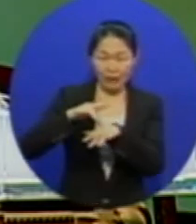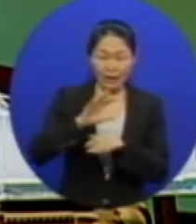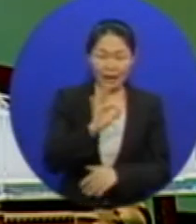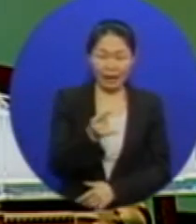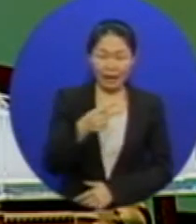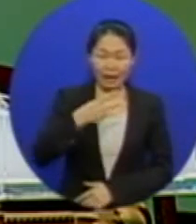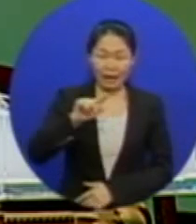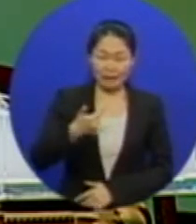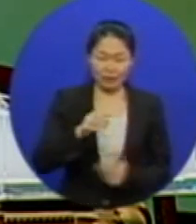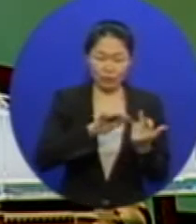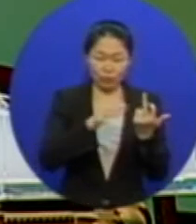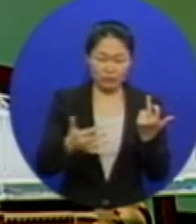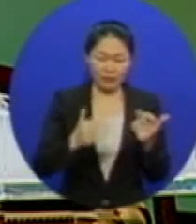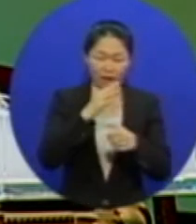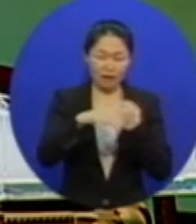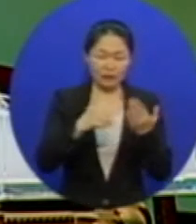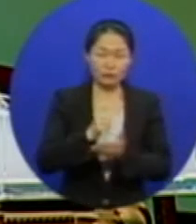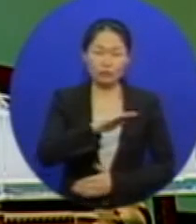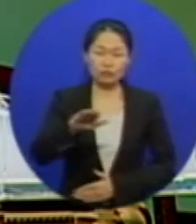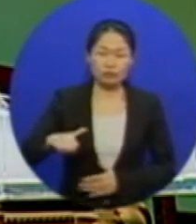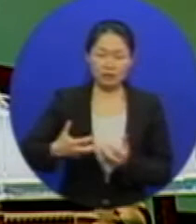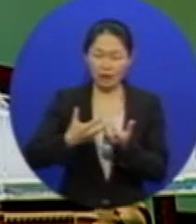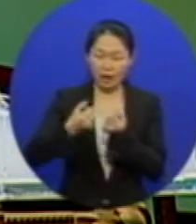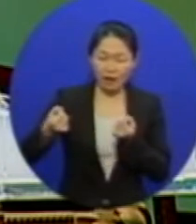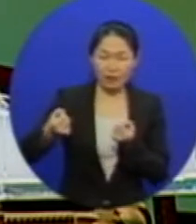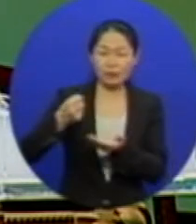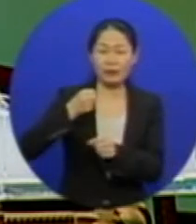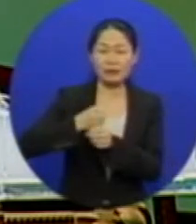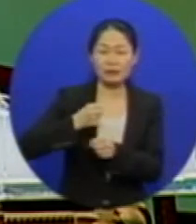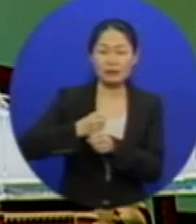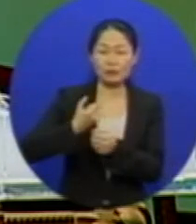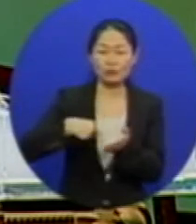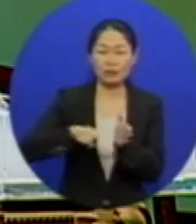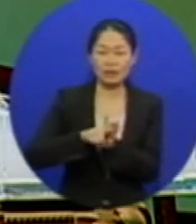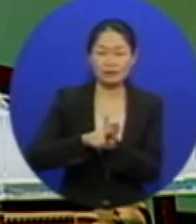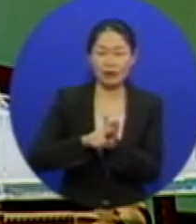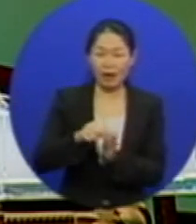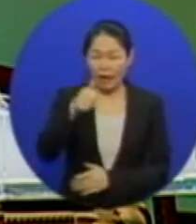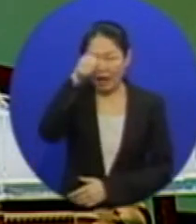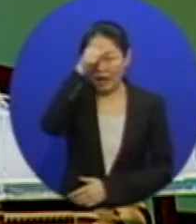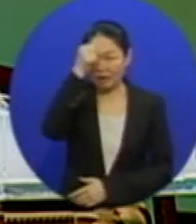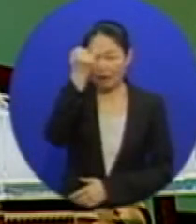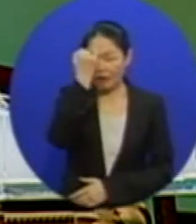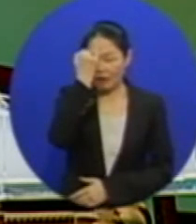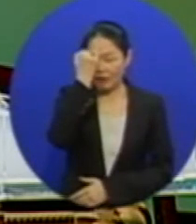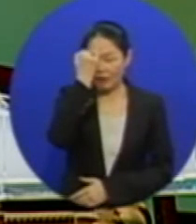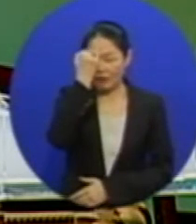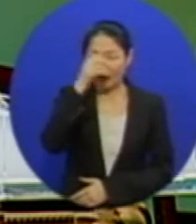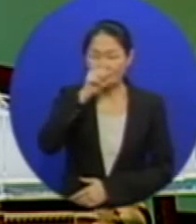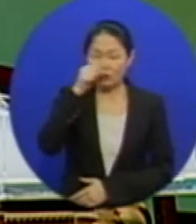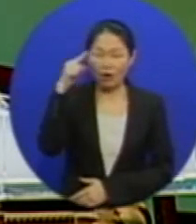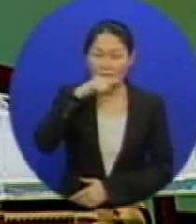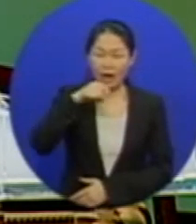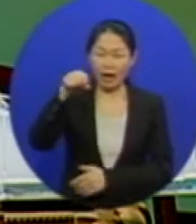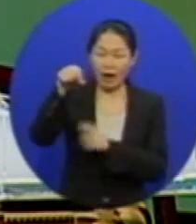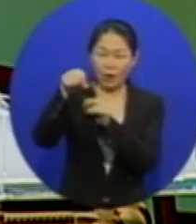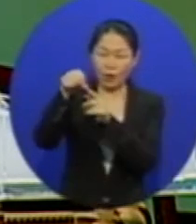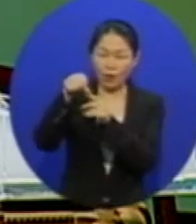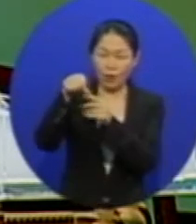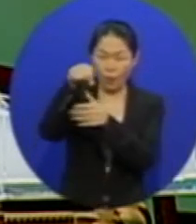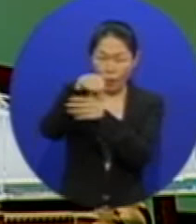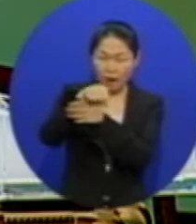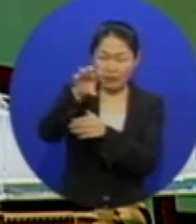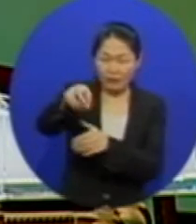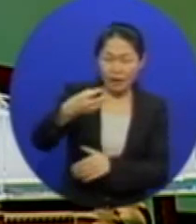하나님과 우리를 갈라 놓으려고 아담과 하와에게 선악과를 따 먹 또 로 6 했을 때 부터